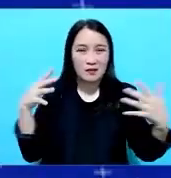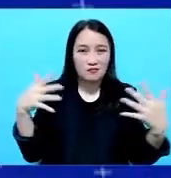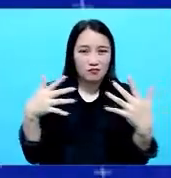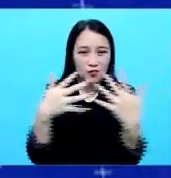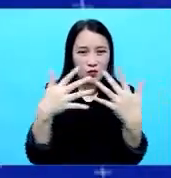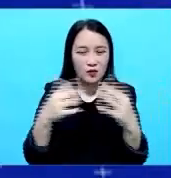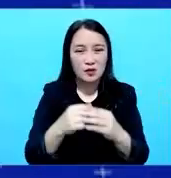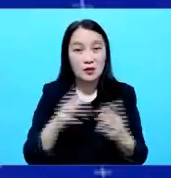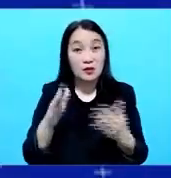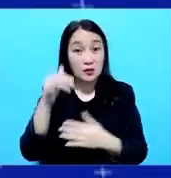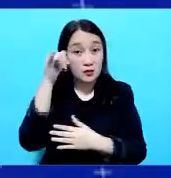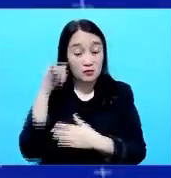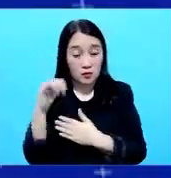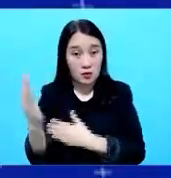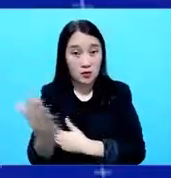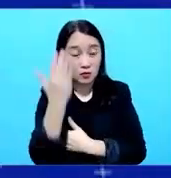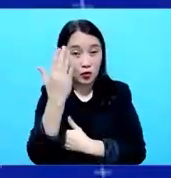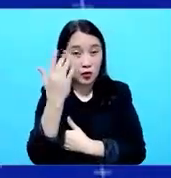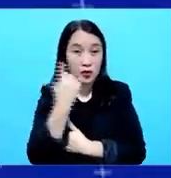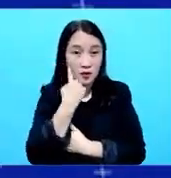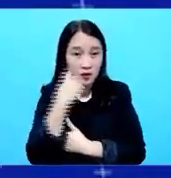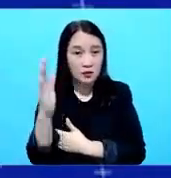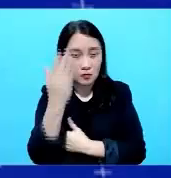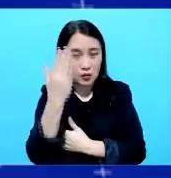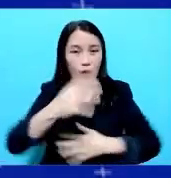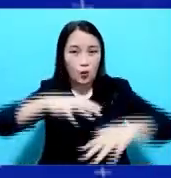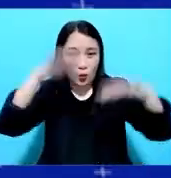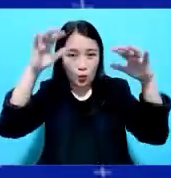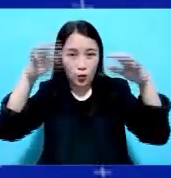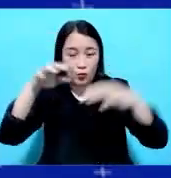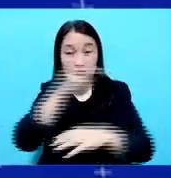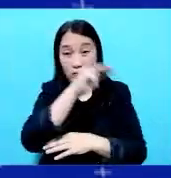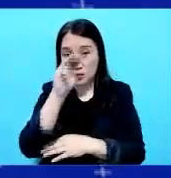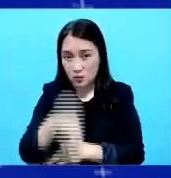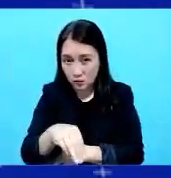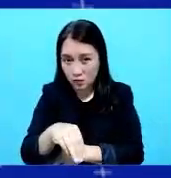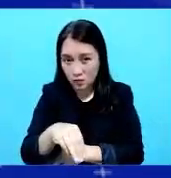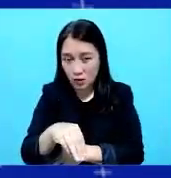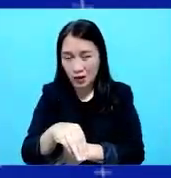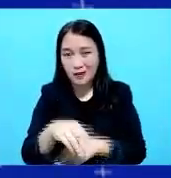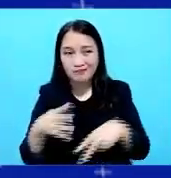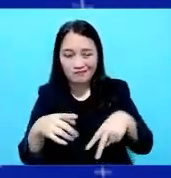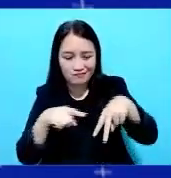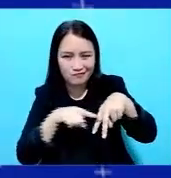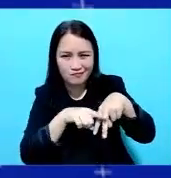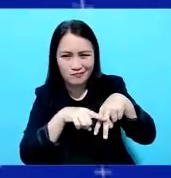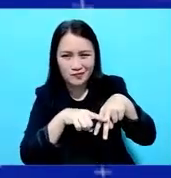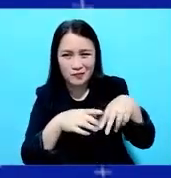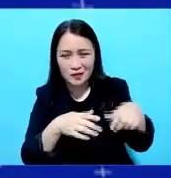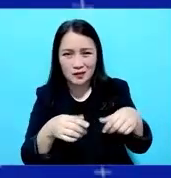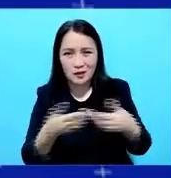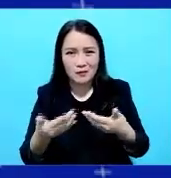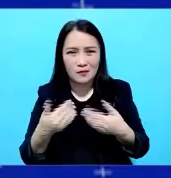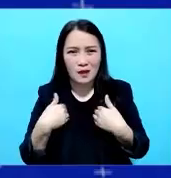Kaninang umaga, biglang buhos ang malakas na ulan sa Metro Manila. Halos hanggang hita ang baha sa Barangay Marulas